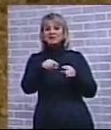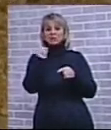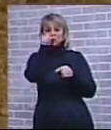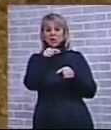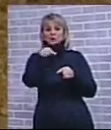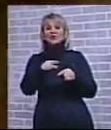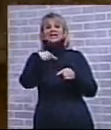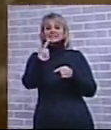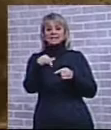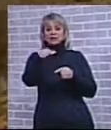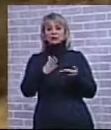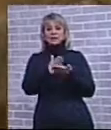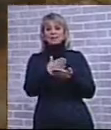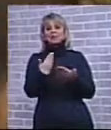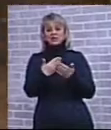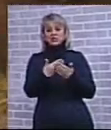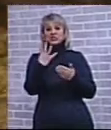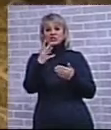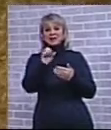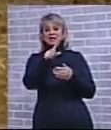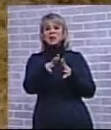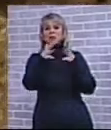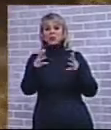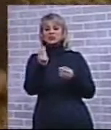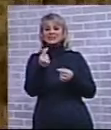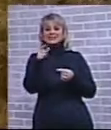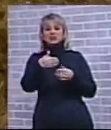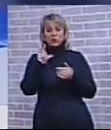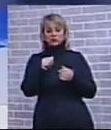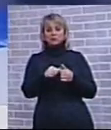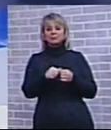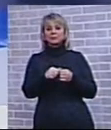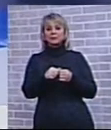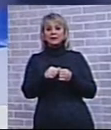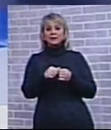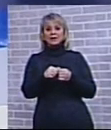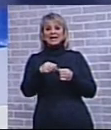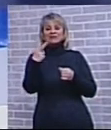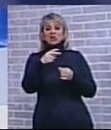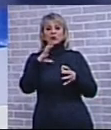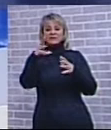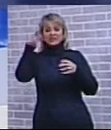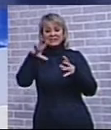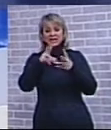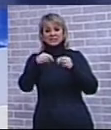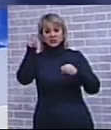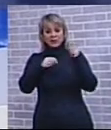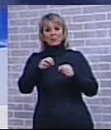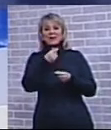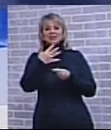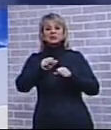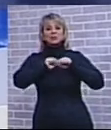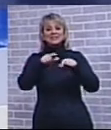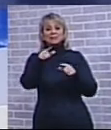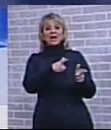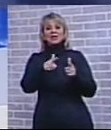и следующем направят почти в 4 раза больше средств, чем в прошлом. Второй Всероссийский форум продовольственной